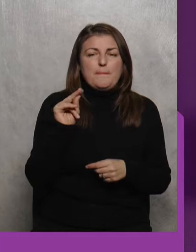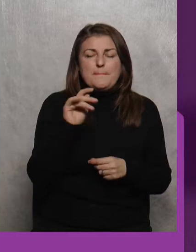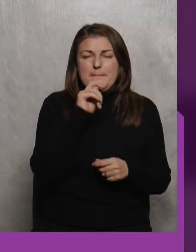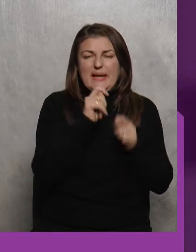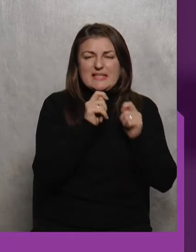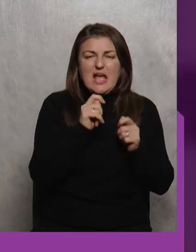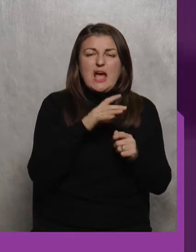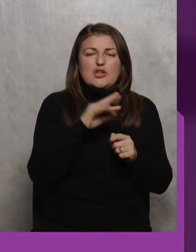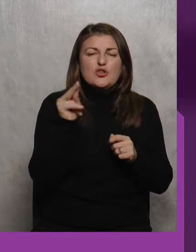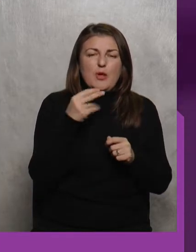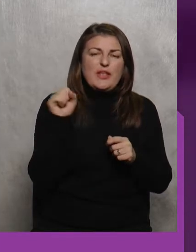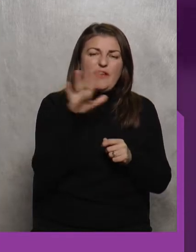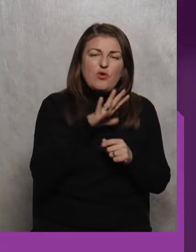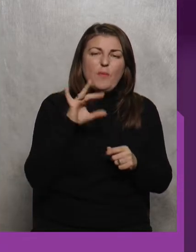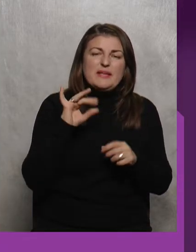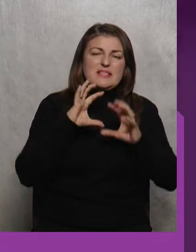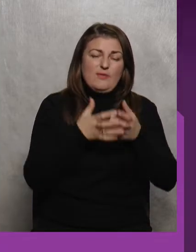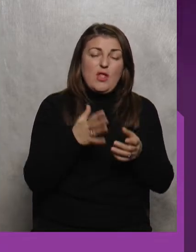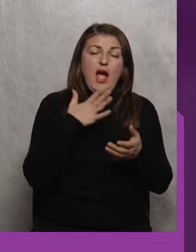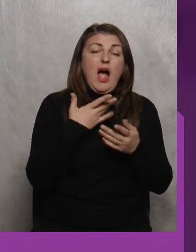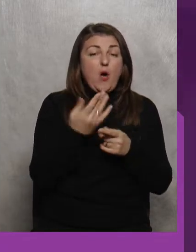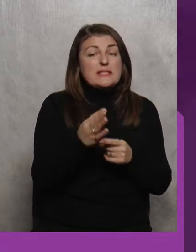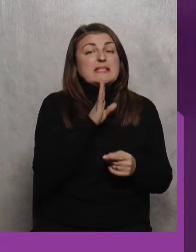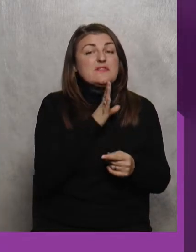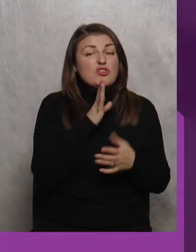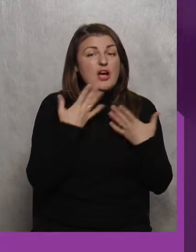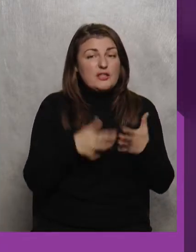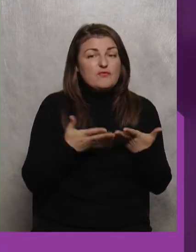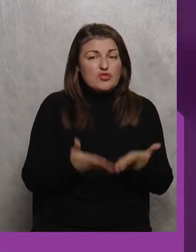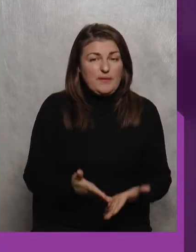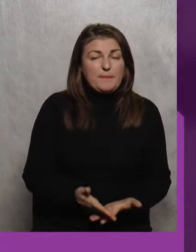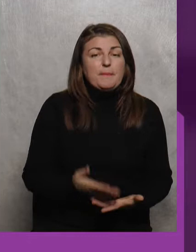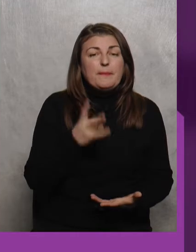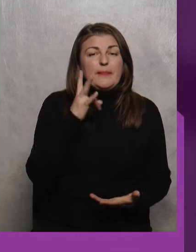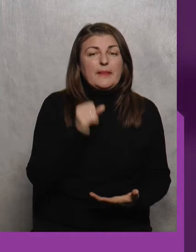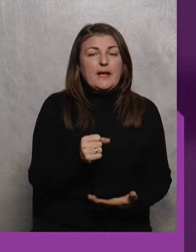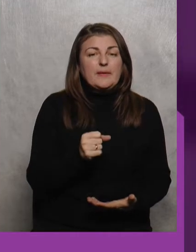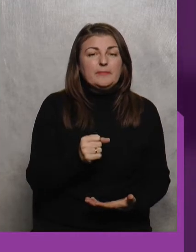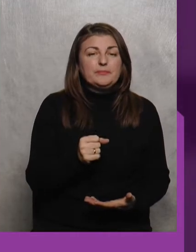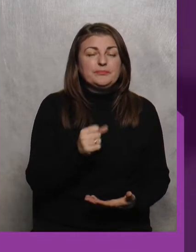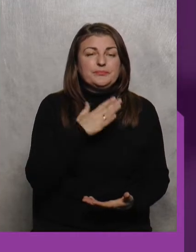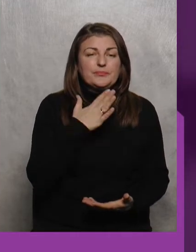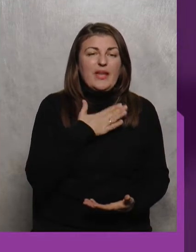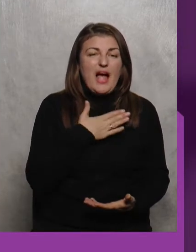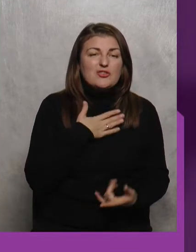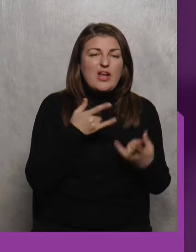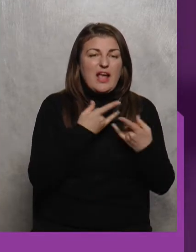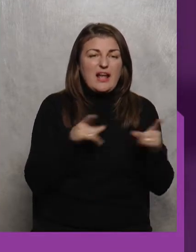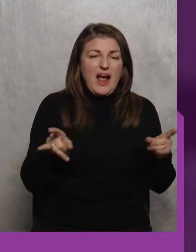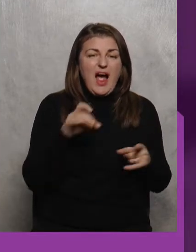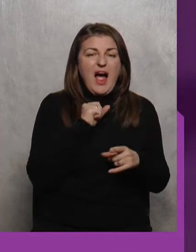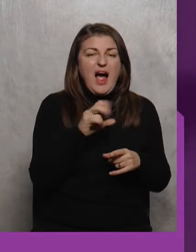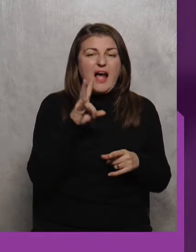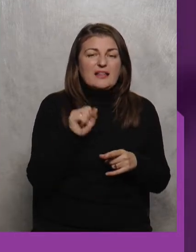Європи і світу, відповідно, наш знаний борець. А ось і дівчата вже на наших екранах.